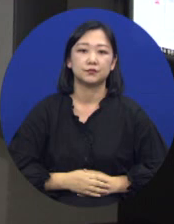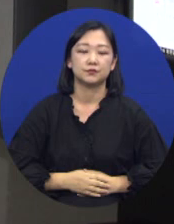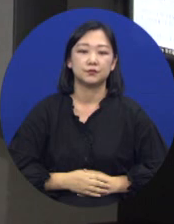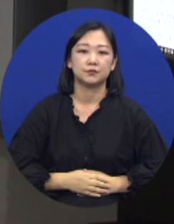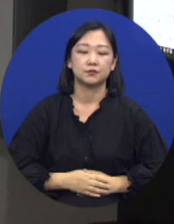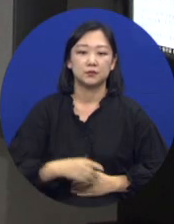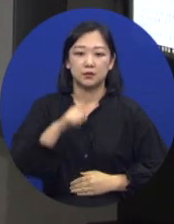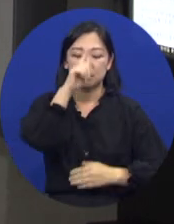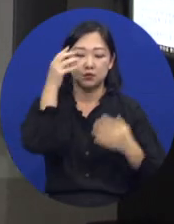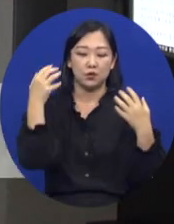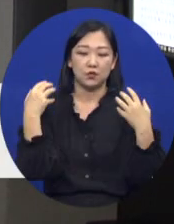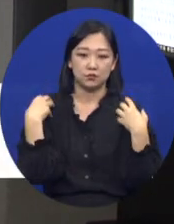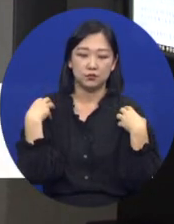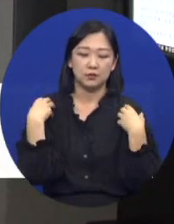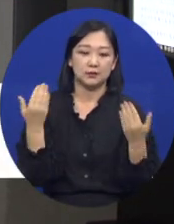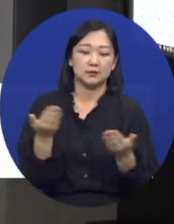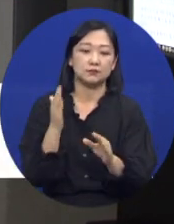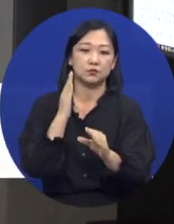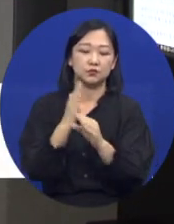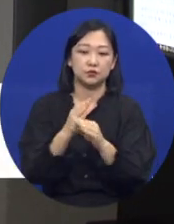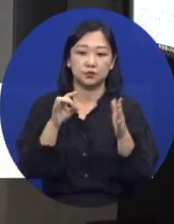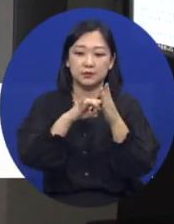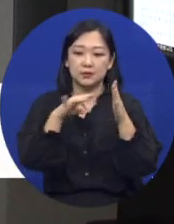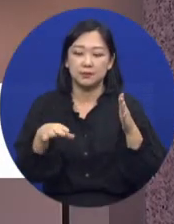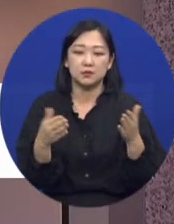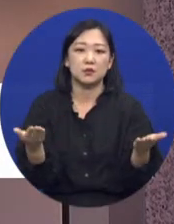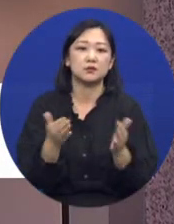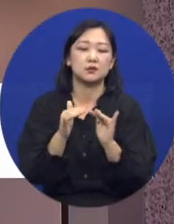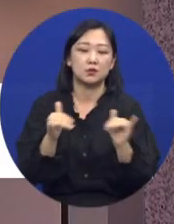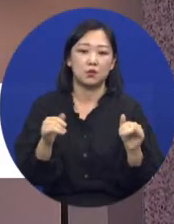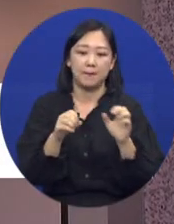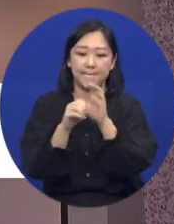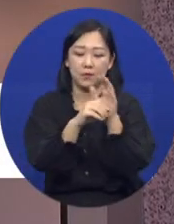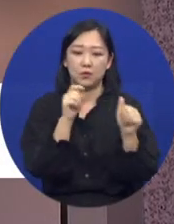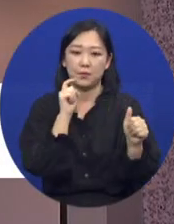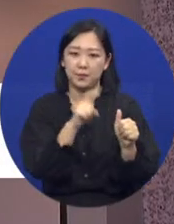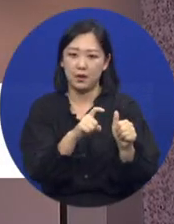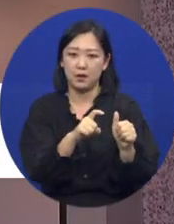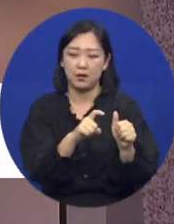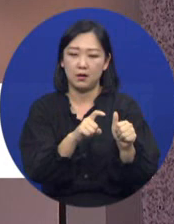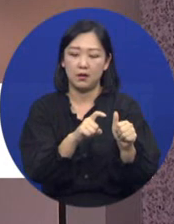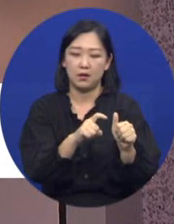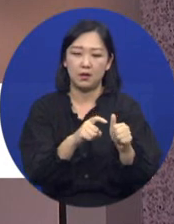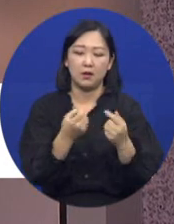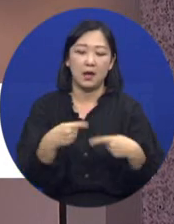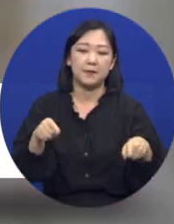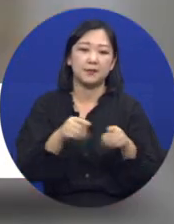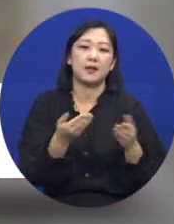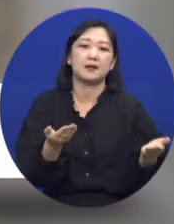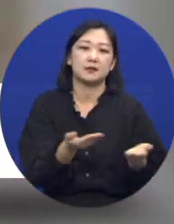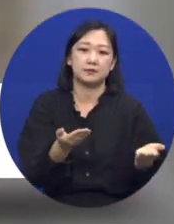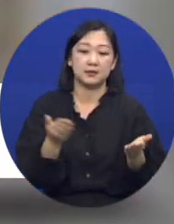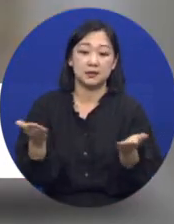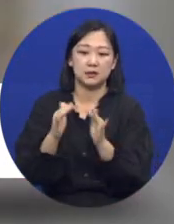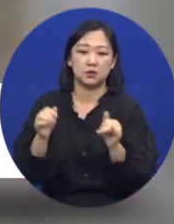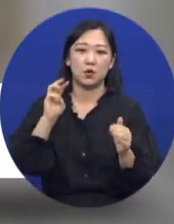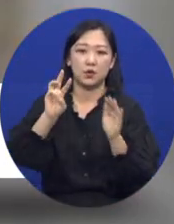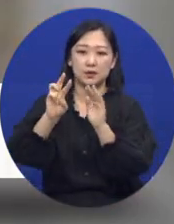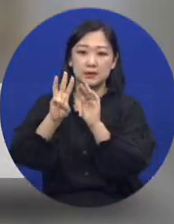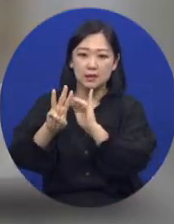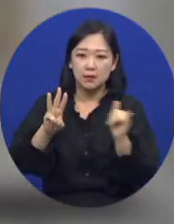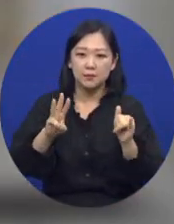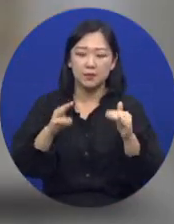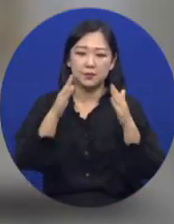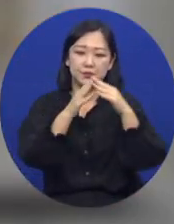한편 정부 제주청사에 근무 중인 제주세무서 직원이 코로나19 확진 판정을 받아 함께 근무하는 직원 3명이